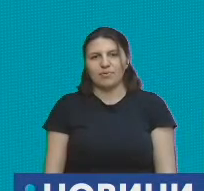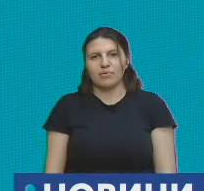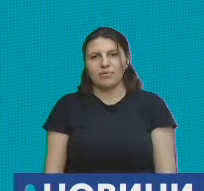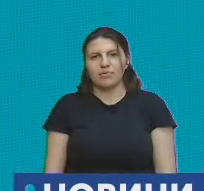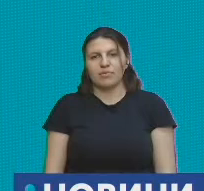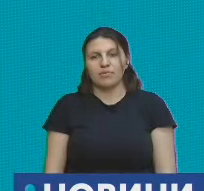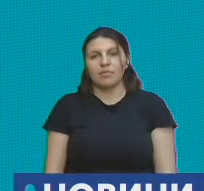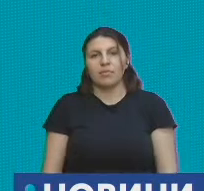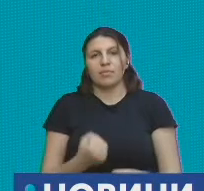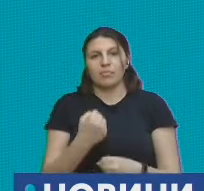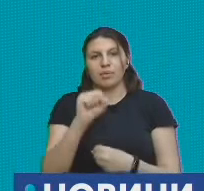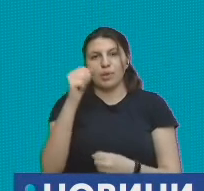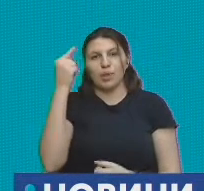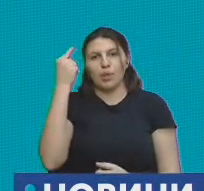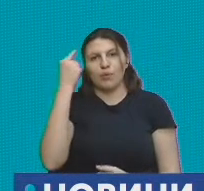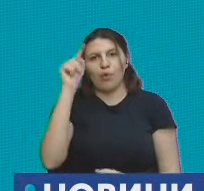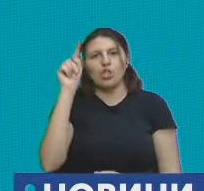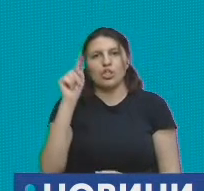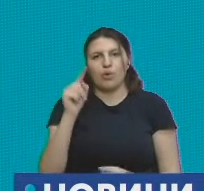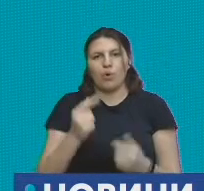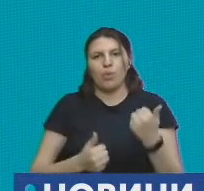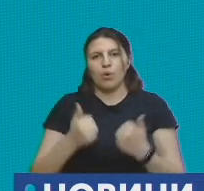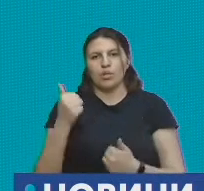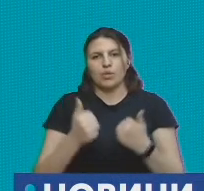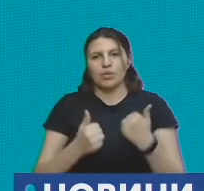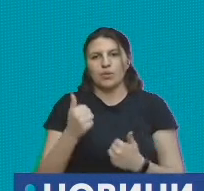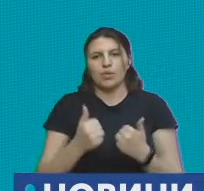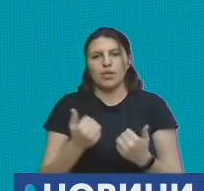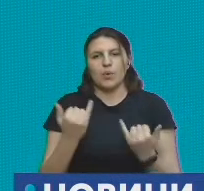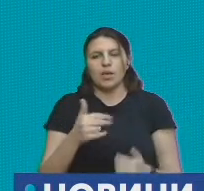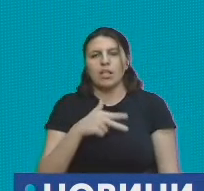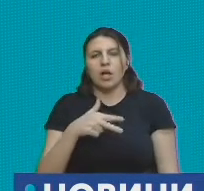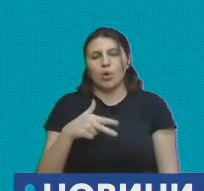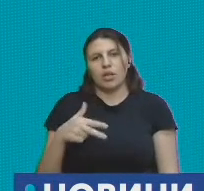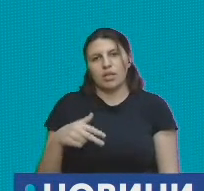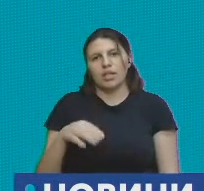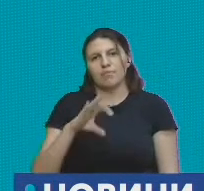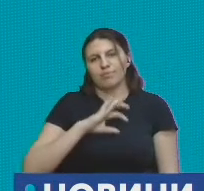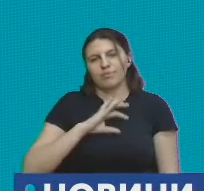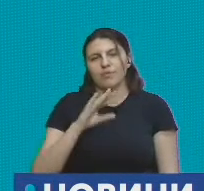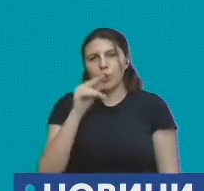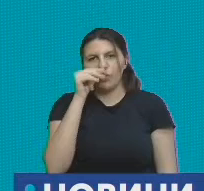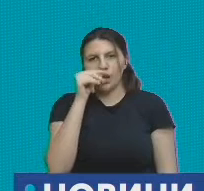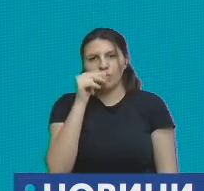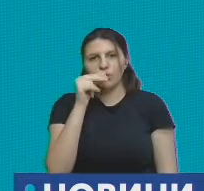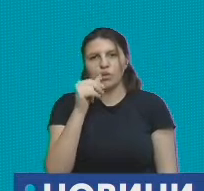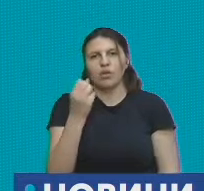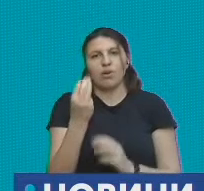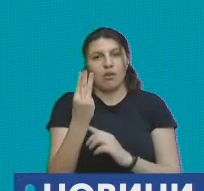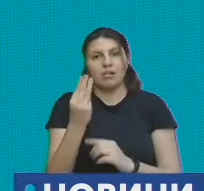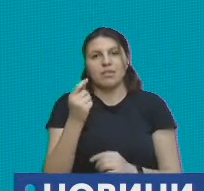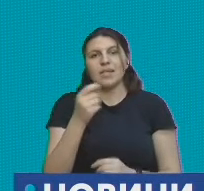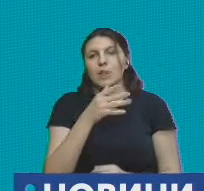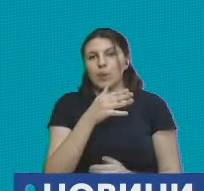Переможців творчого конкурсу «Сіверський Донець очима молоді» нагородили сьогодні у Слов'янську. 13-й рік поспіль його проводить